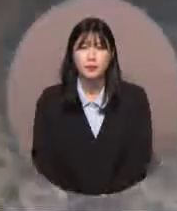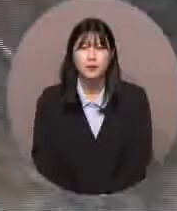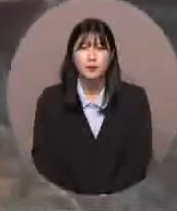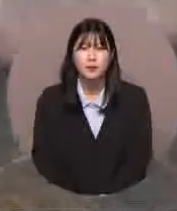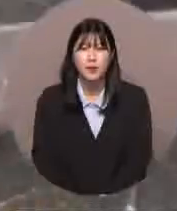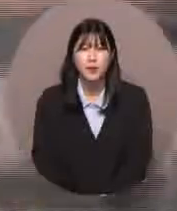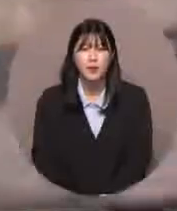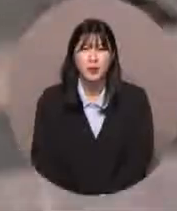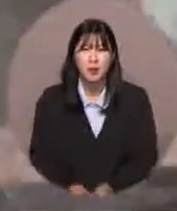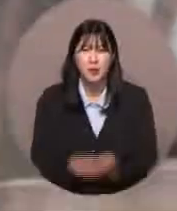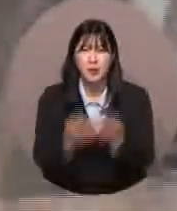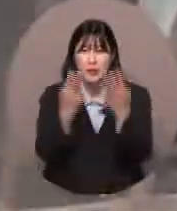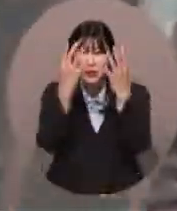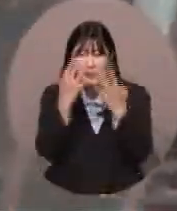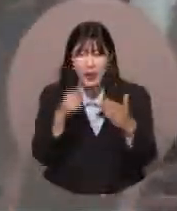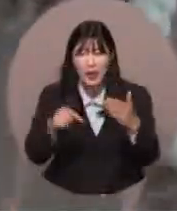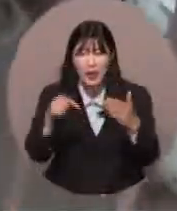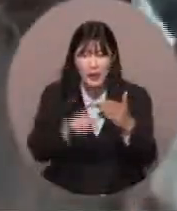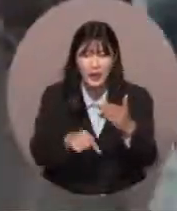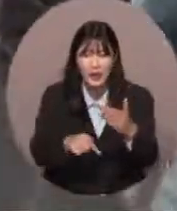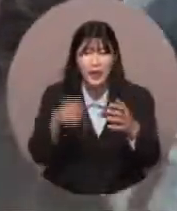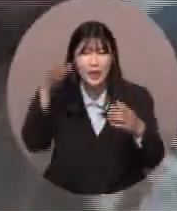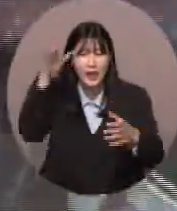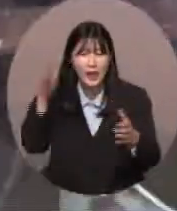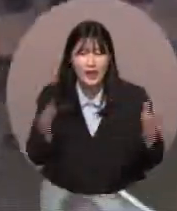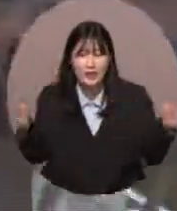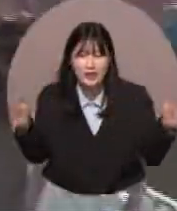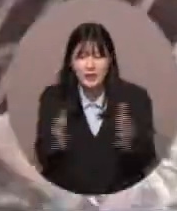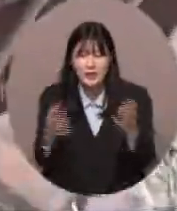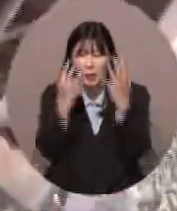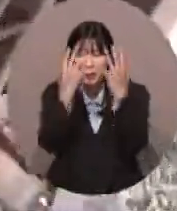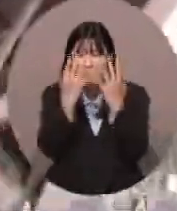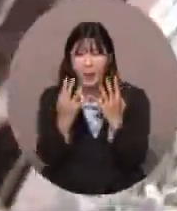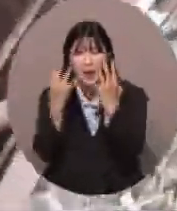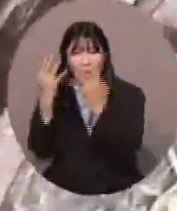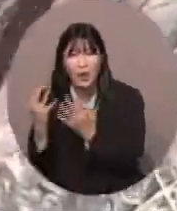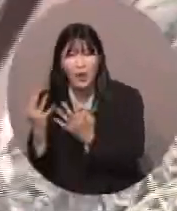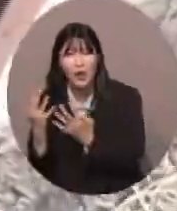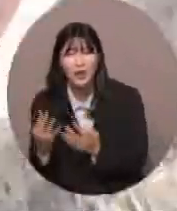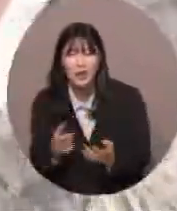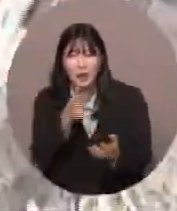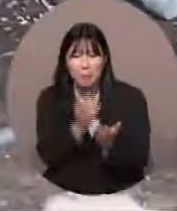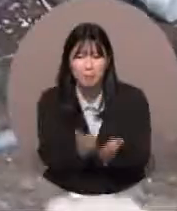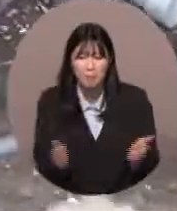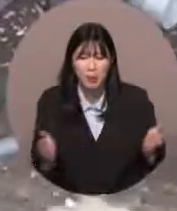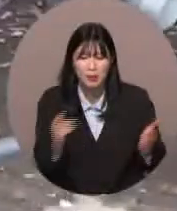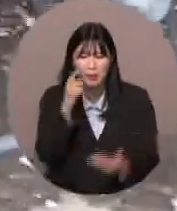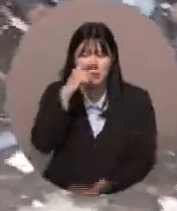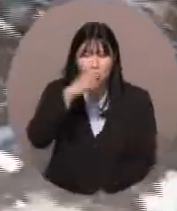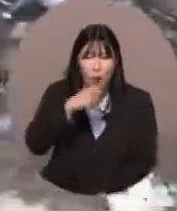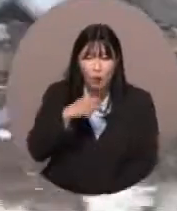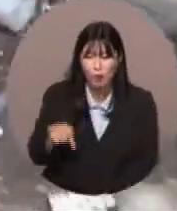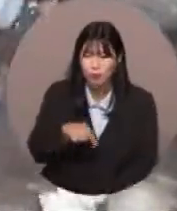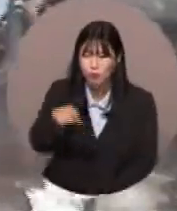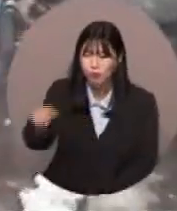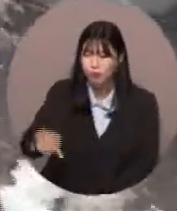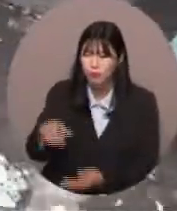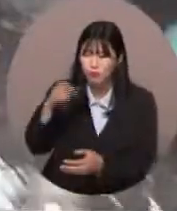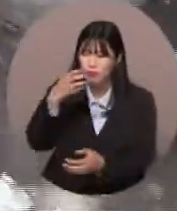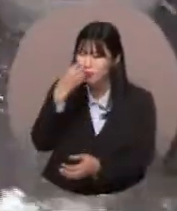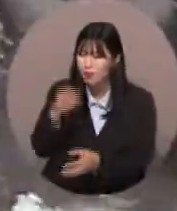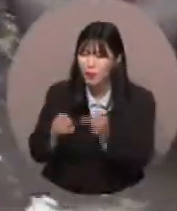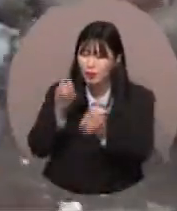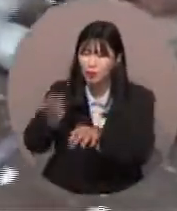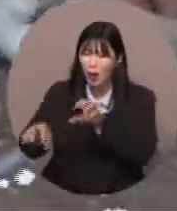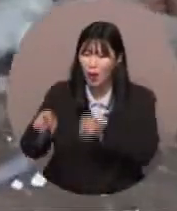거미줄 쳐진 좁은 뜬장 안에 크고 작은 개들이 갇혀 있습니다. 지저분한 밥그릇, 주변에 널린 정체불명의 자재까지